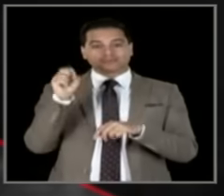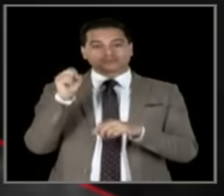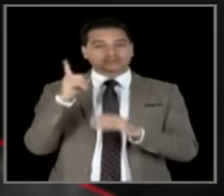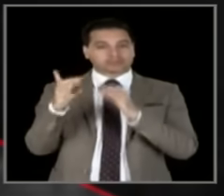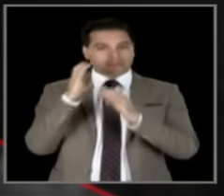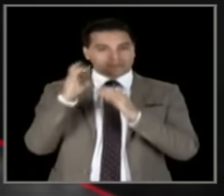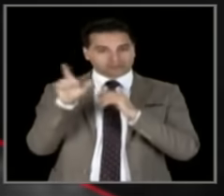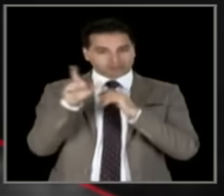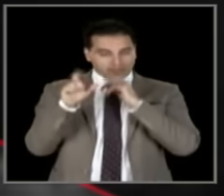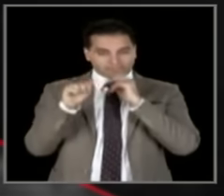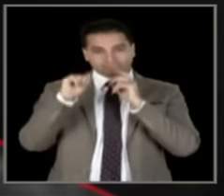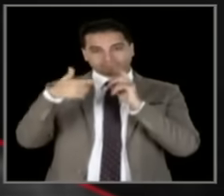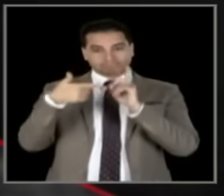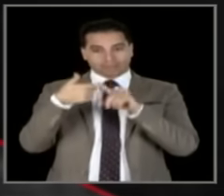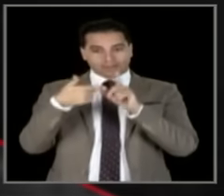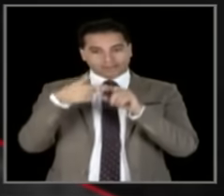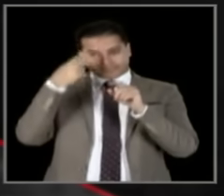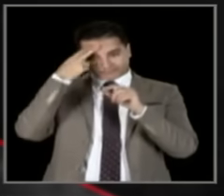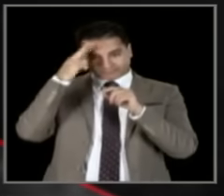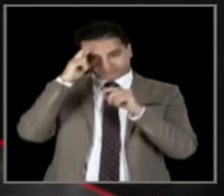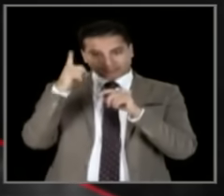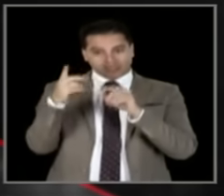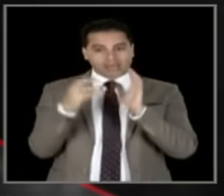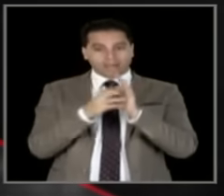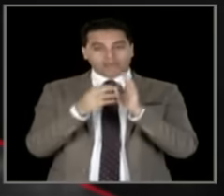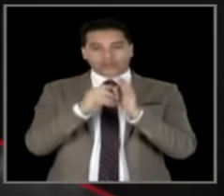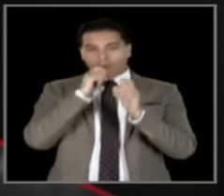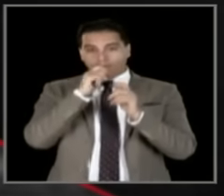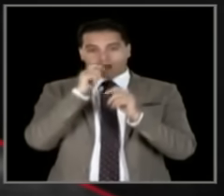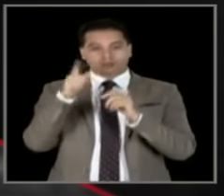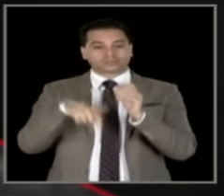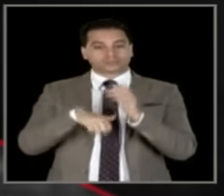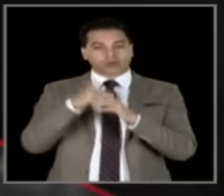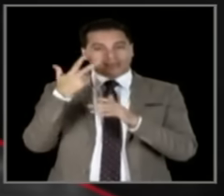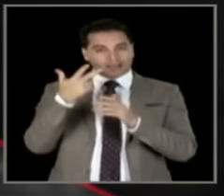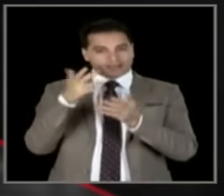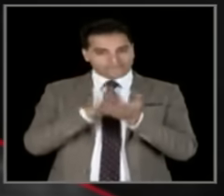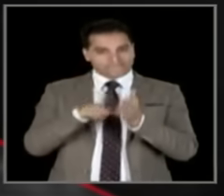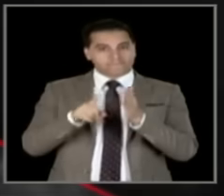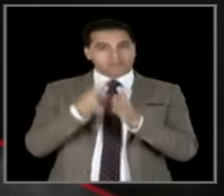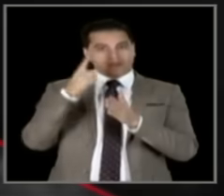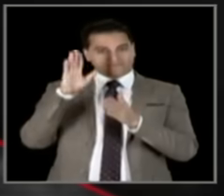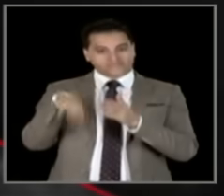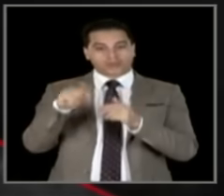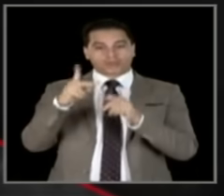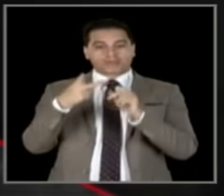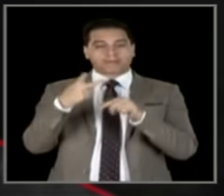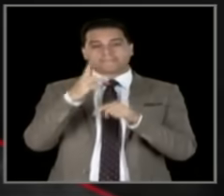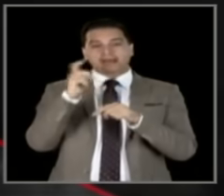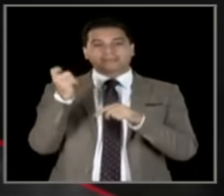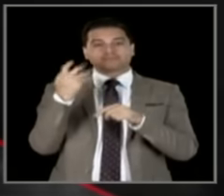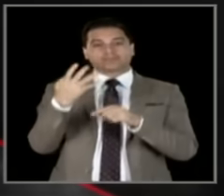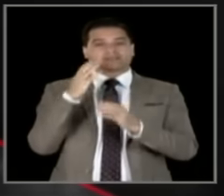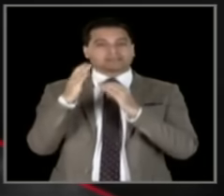نقطة إجابات صحيحة. في المركز الثاني جامعة دمياط بثلاث نقاط و145 نقطة إجابات